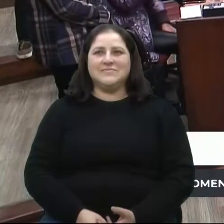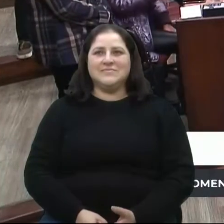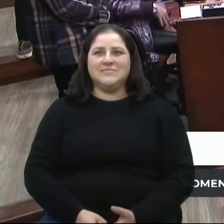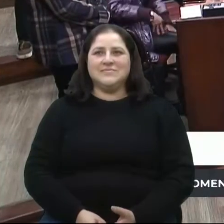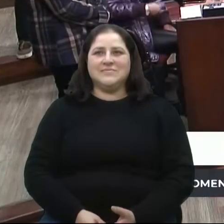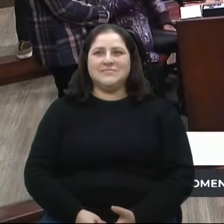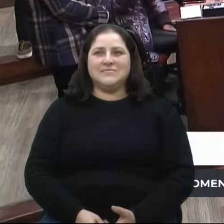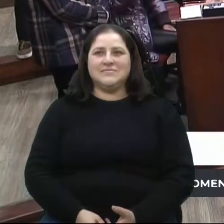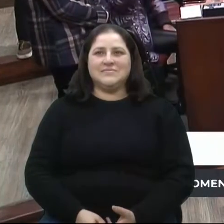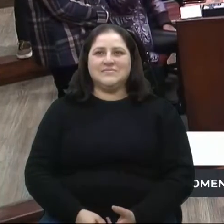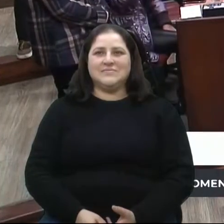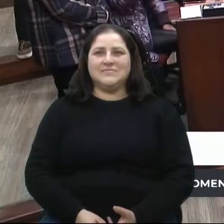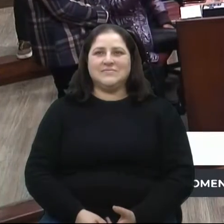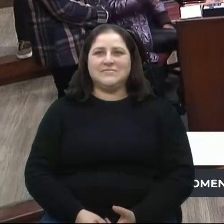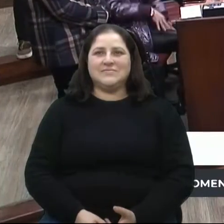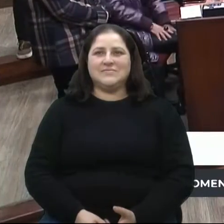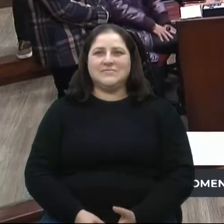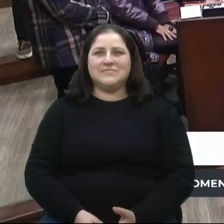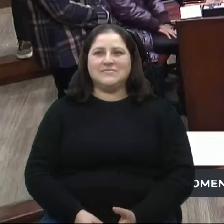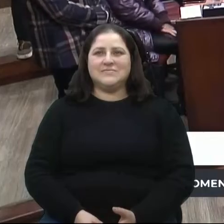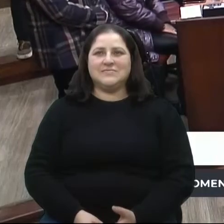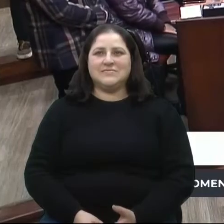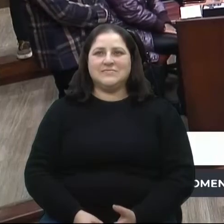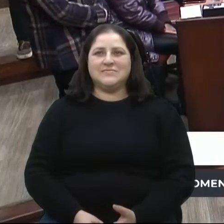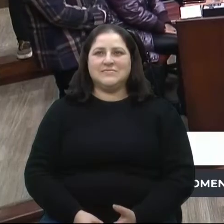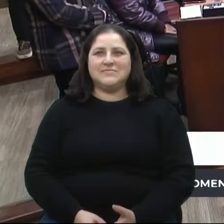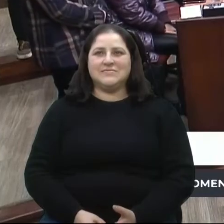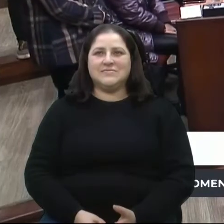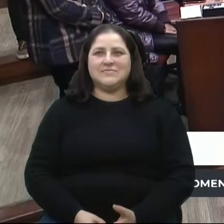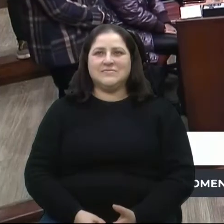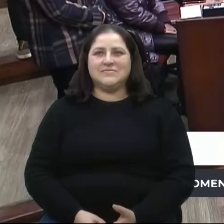regalare, perché lei è un bel